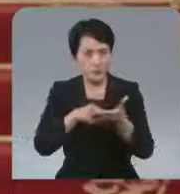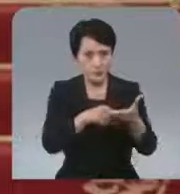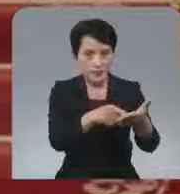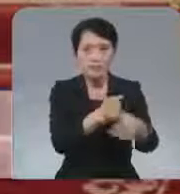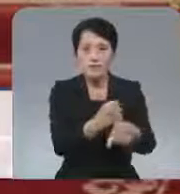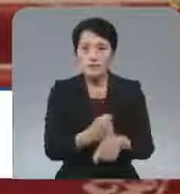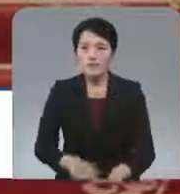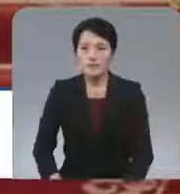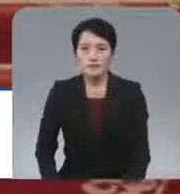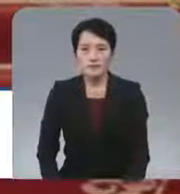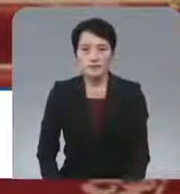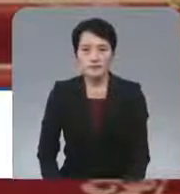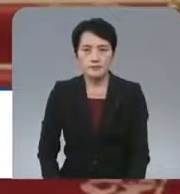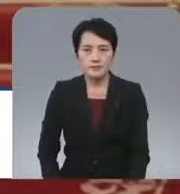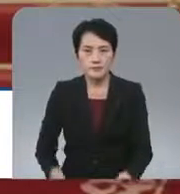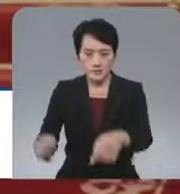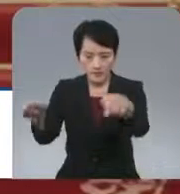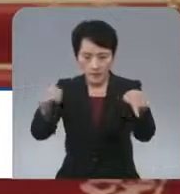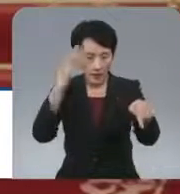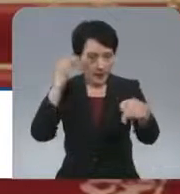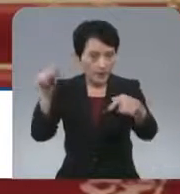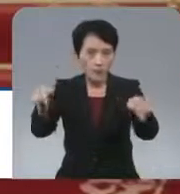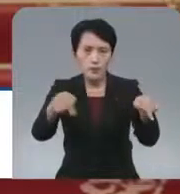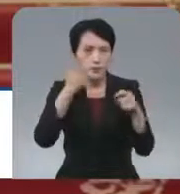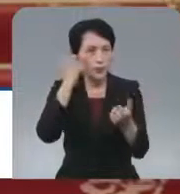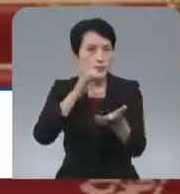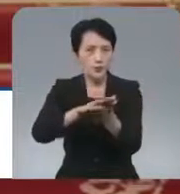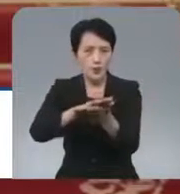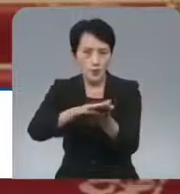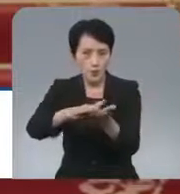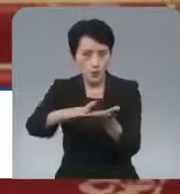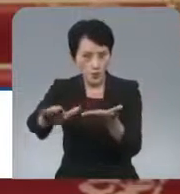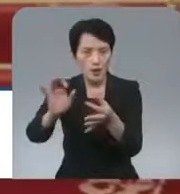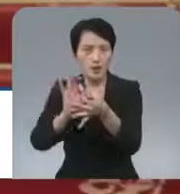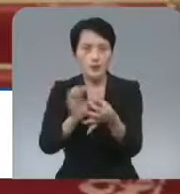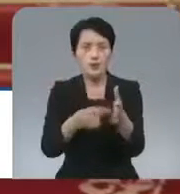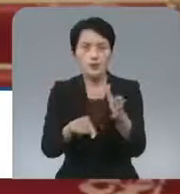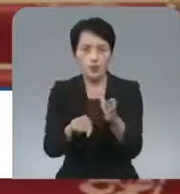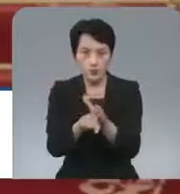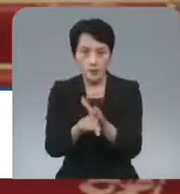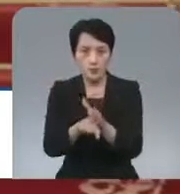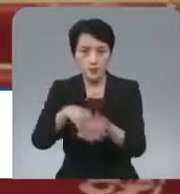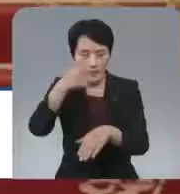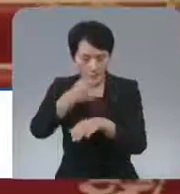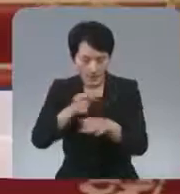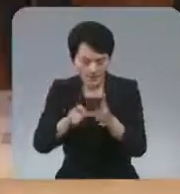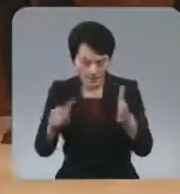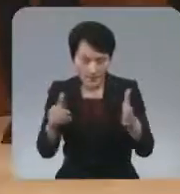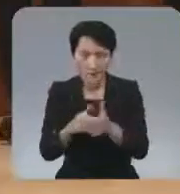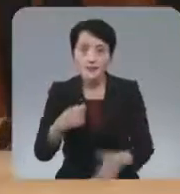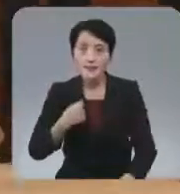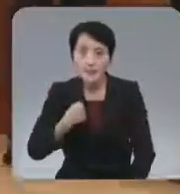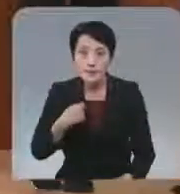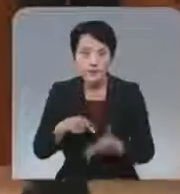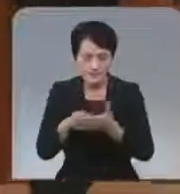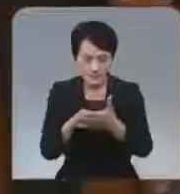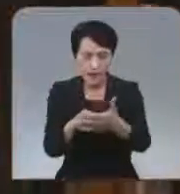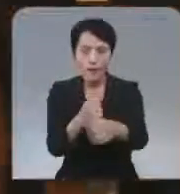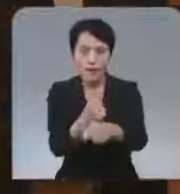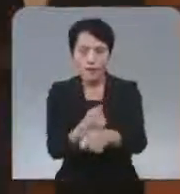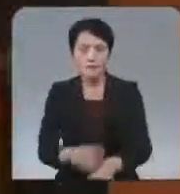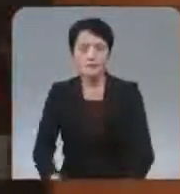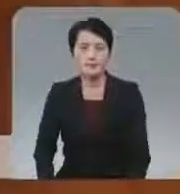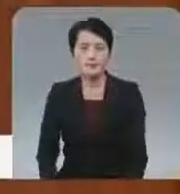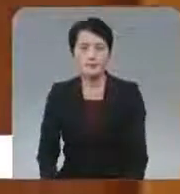示，任期内会继续坚定不移地推动将可持续的和平制度化的工作。发表新年致辞